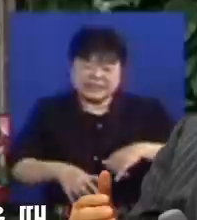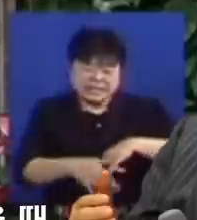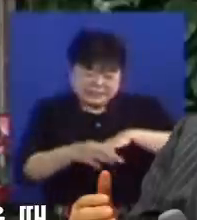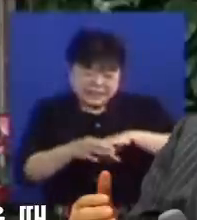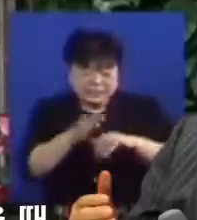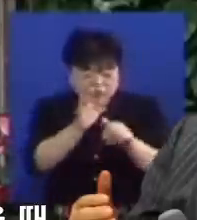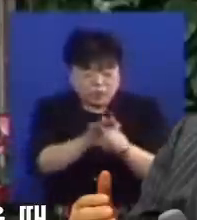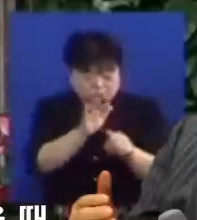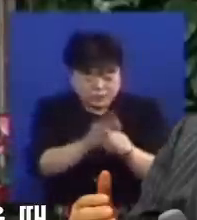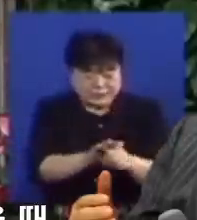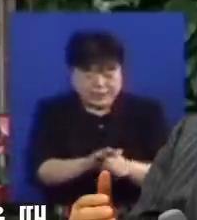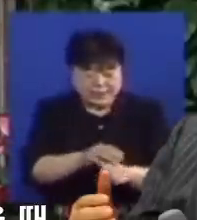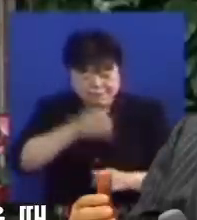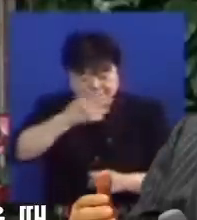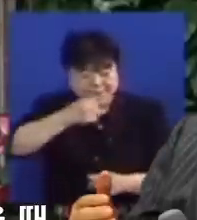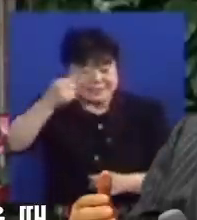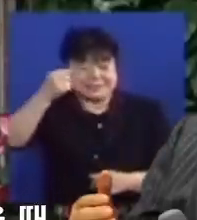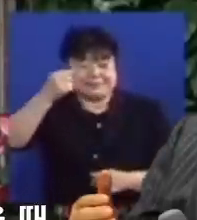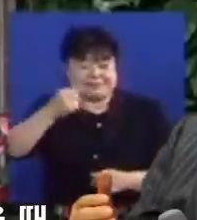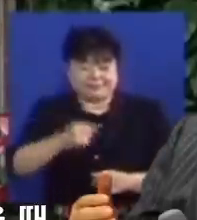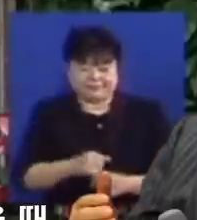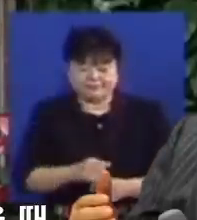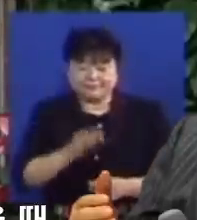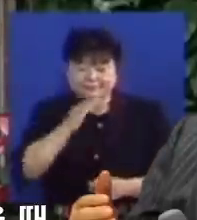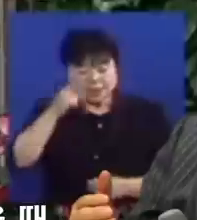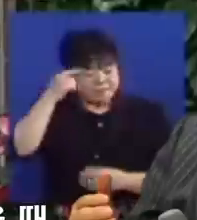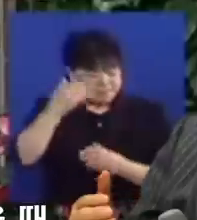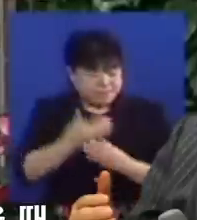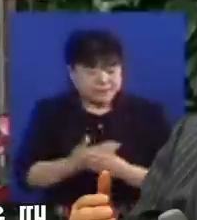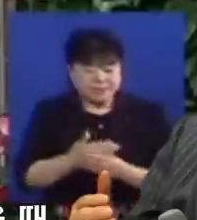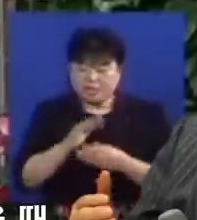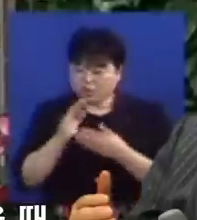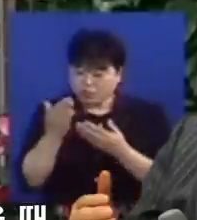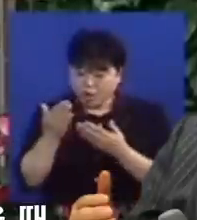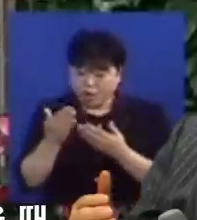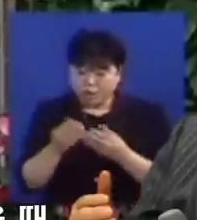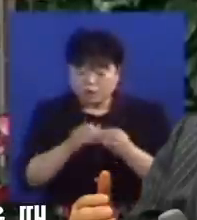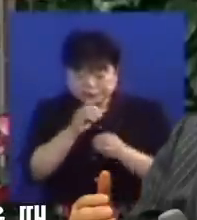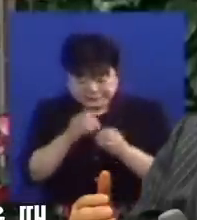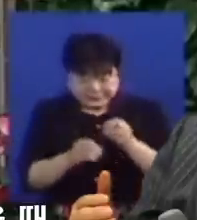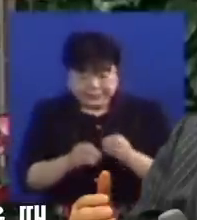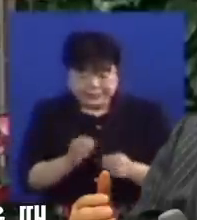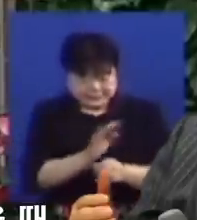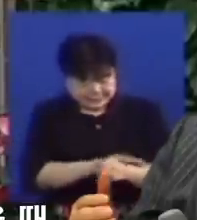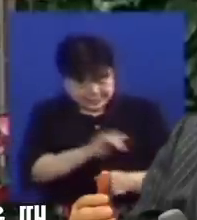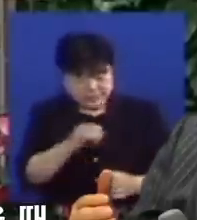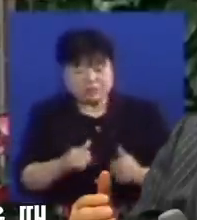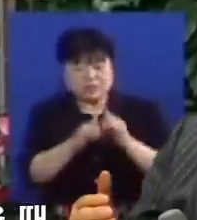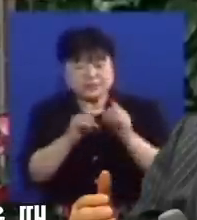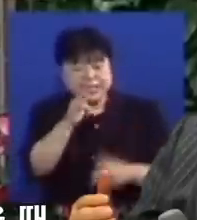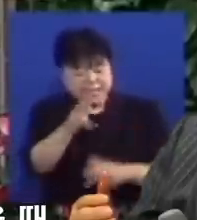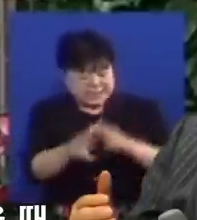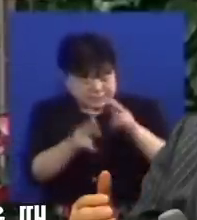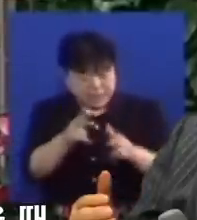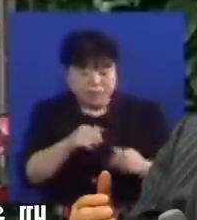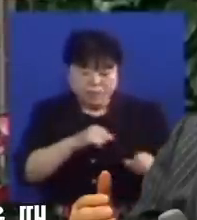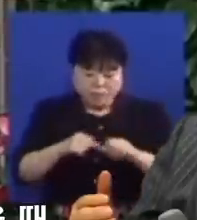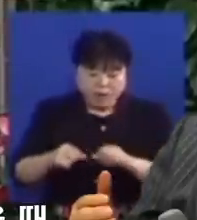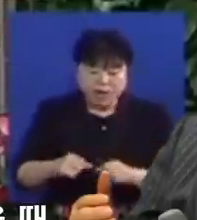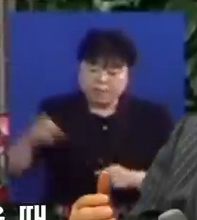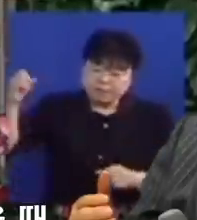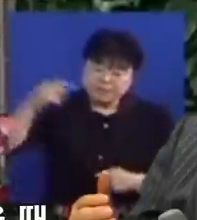꿈을 품었습니다. 그리고 장애인으로서 처음으로 학사계를 받고 작가로서 그리고 사회사업가로서 활동하여